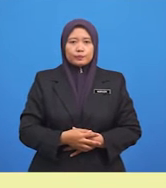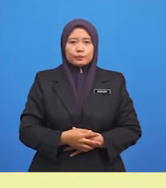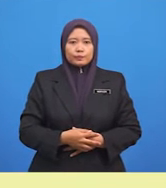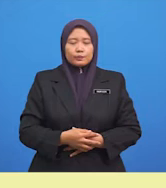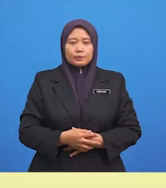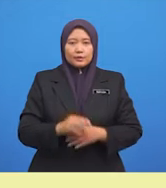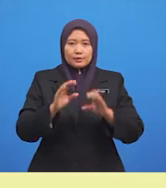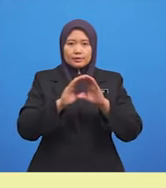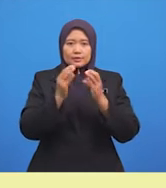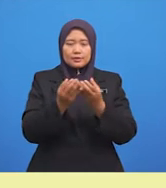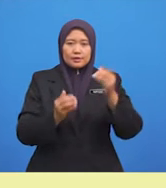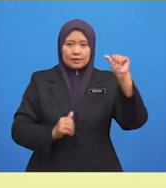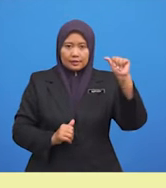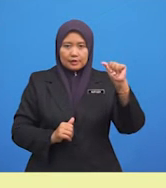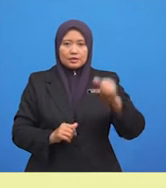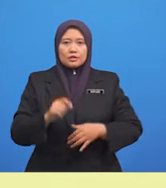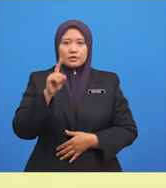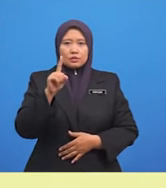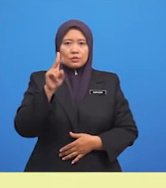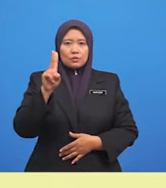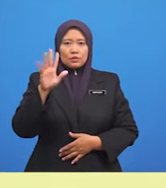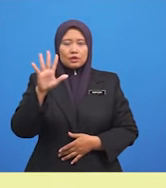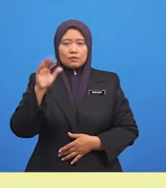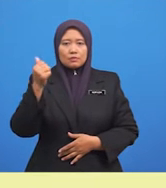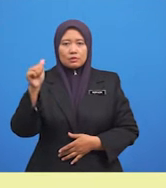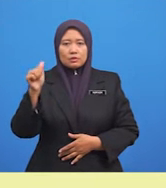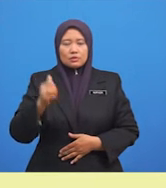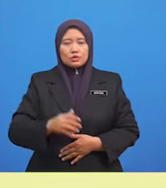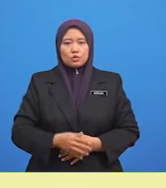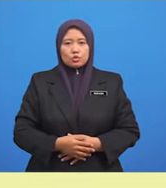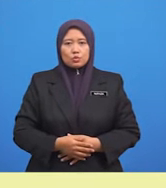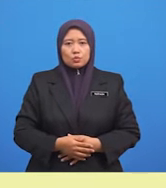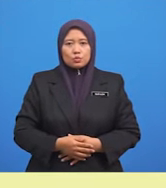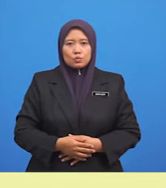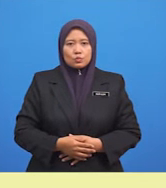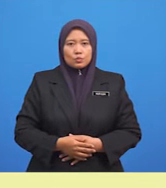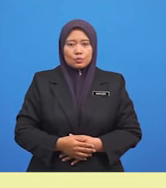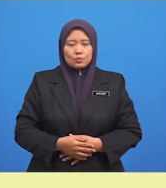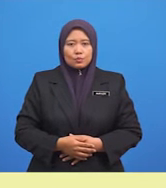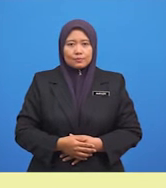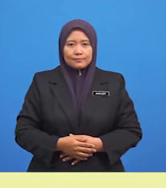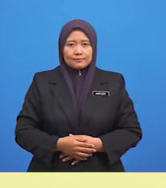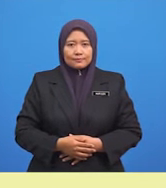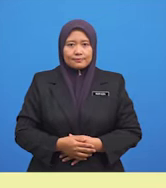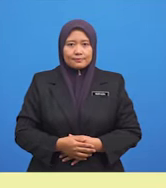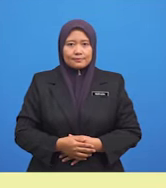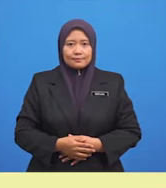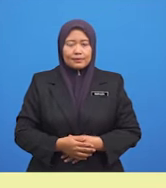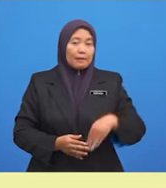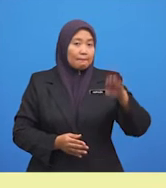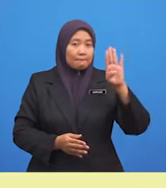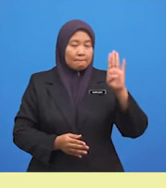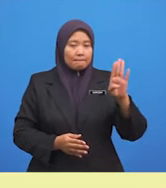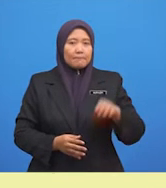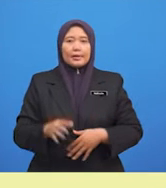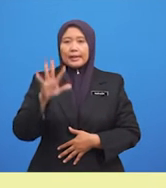10. Set A ialah 1, 2, 5 dan 10. Manakala